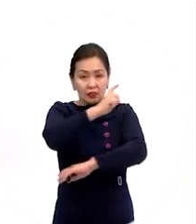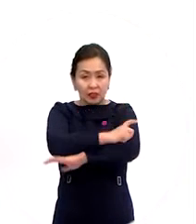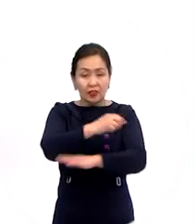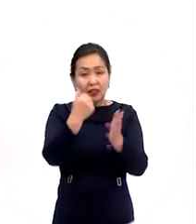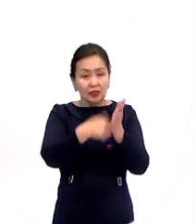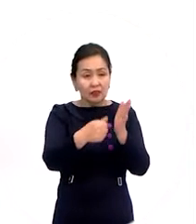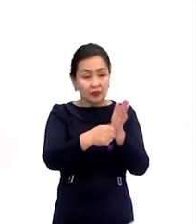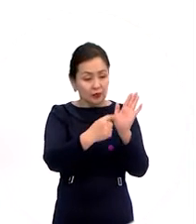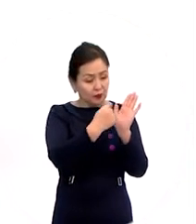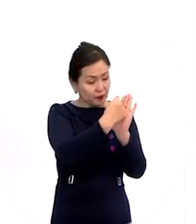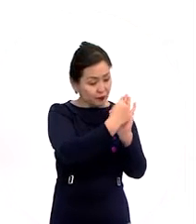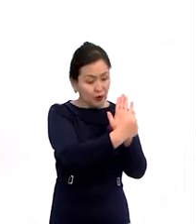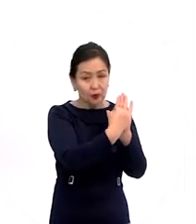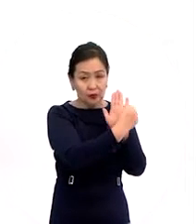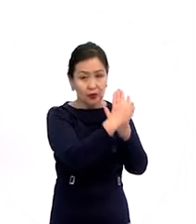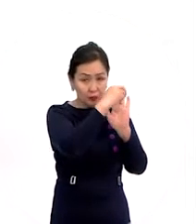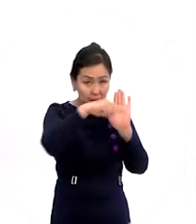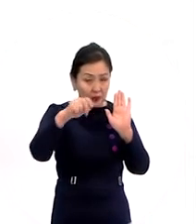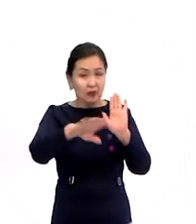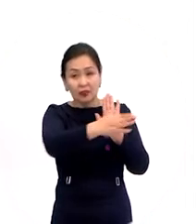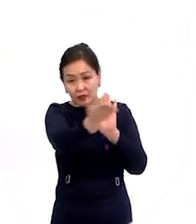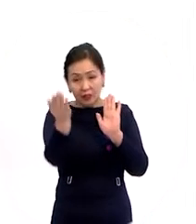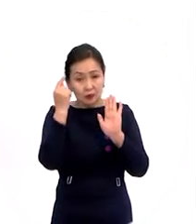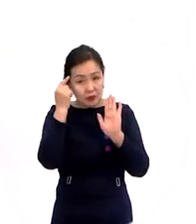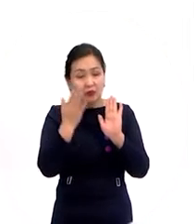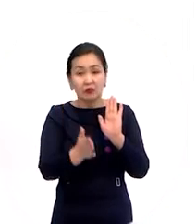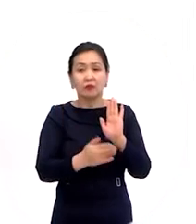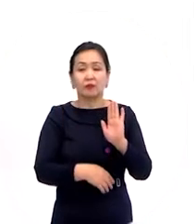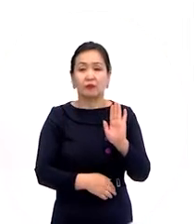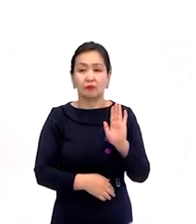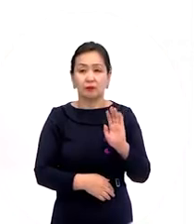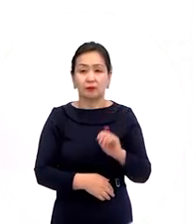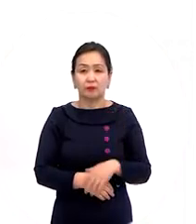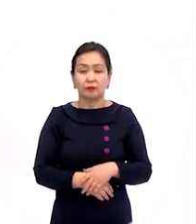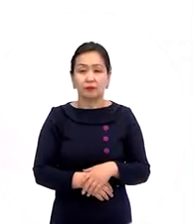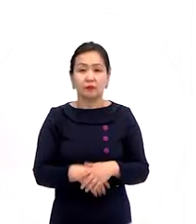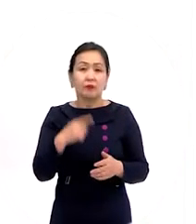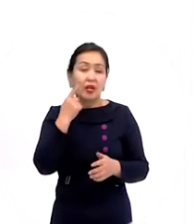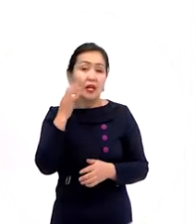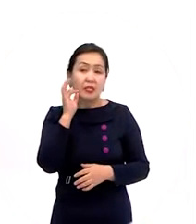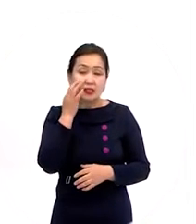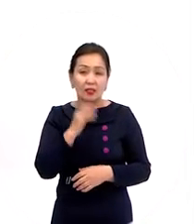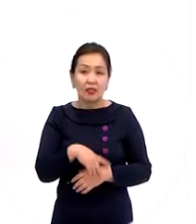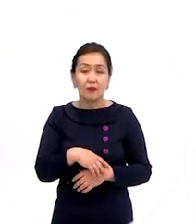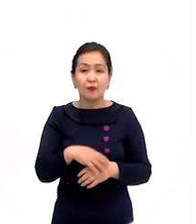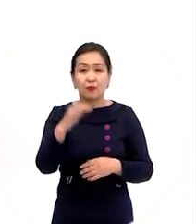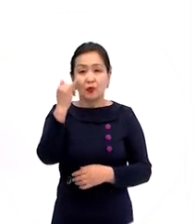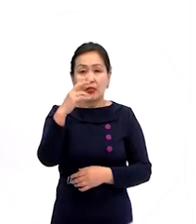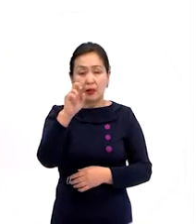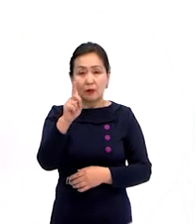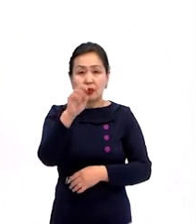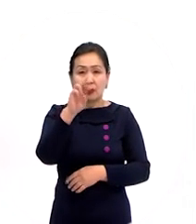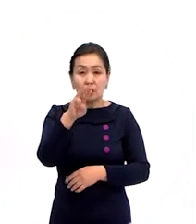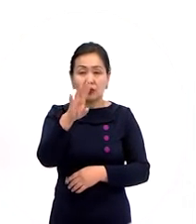нүүрэн дээр бичдэг гэдгийг хүүхдүүд бүгдээрээ мэддэг шүү дээ. За Элса маань